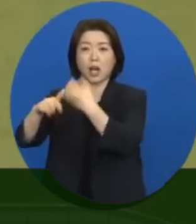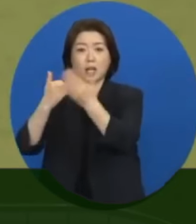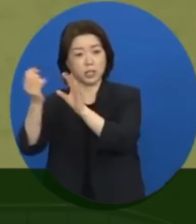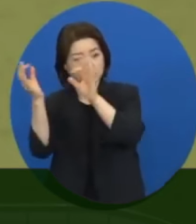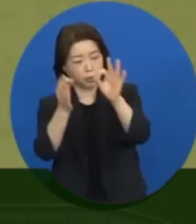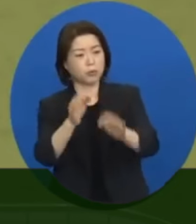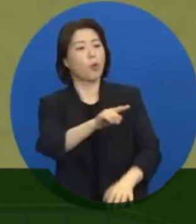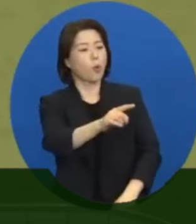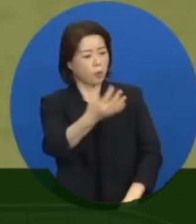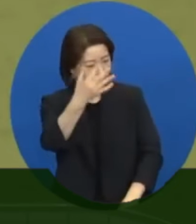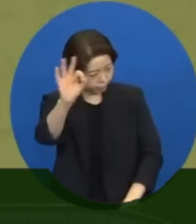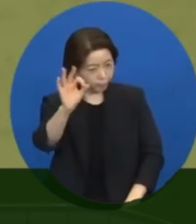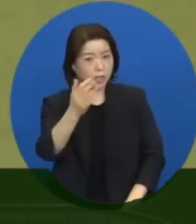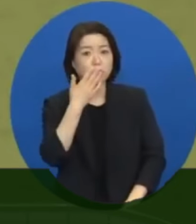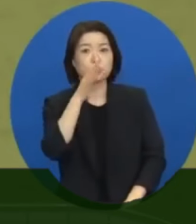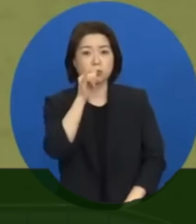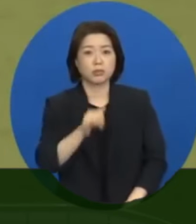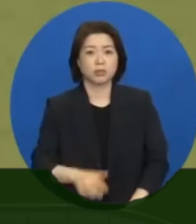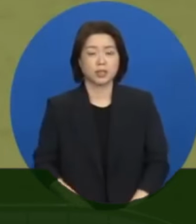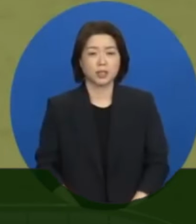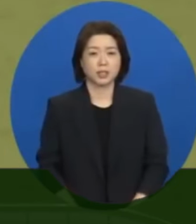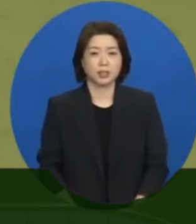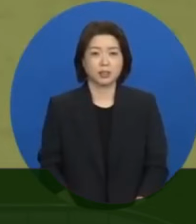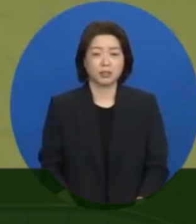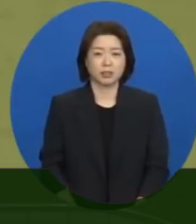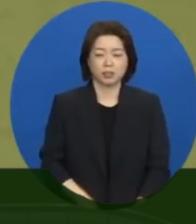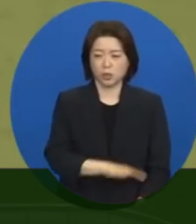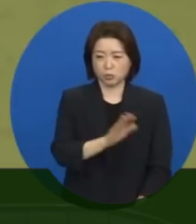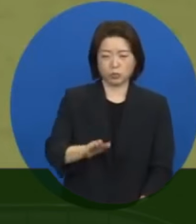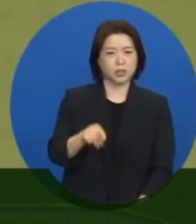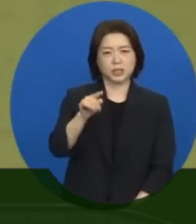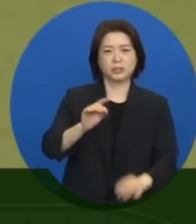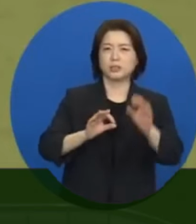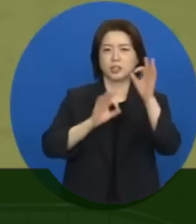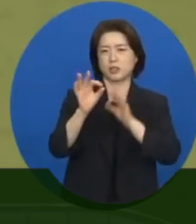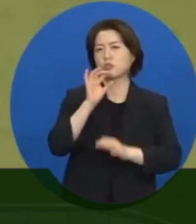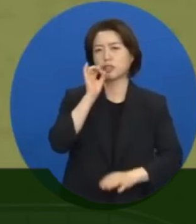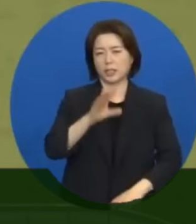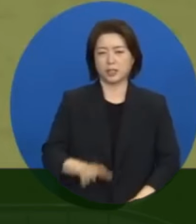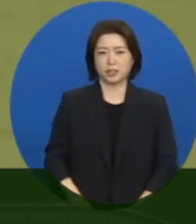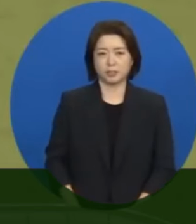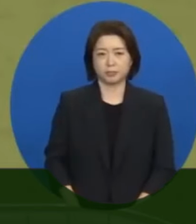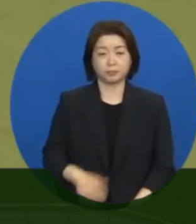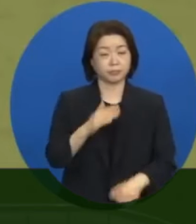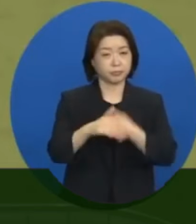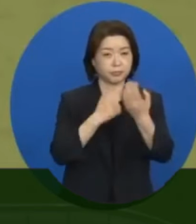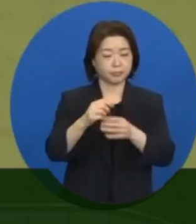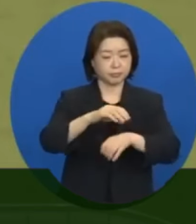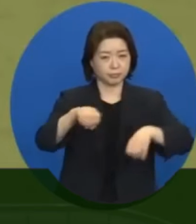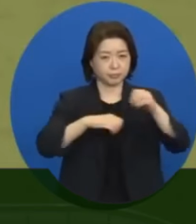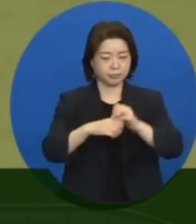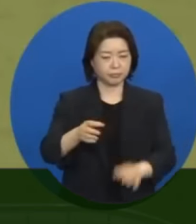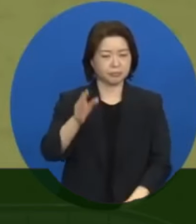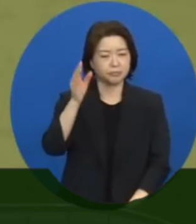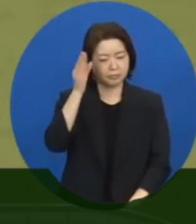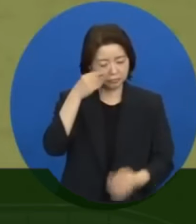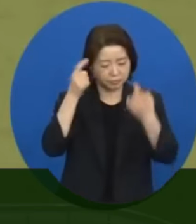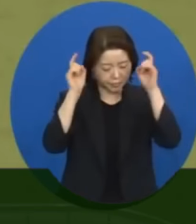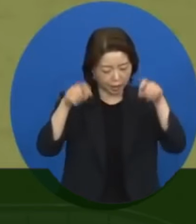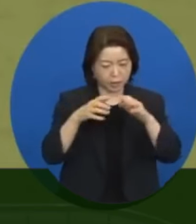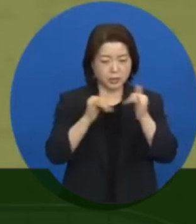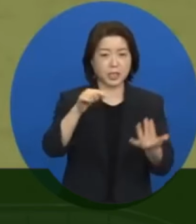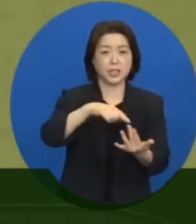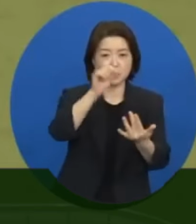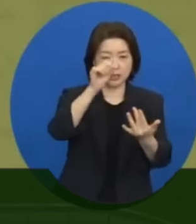우린 그런 실수를 해서는 안 됩니다 하나님 오히려 미련한 자를 택하여